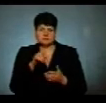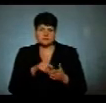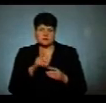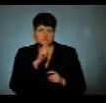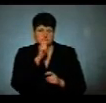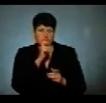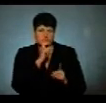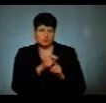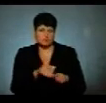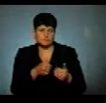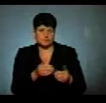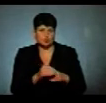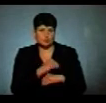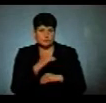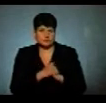Доброго вечора.